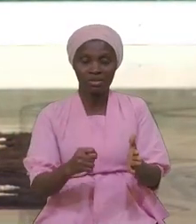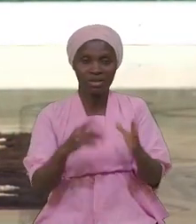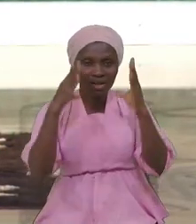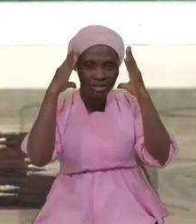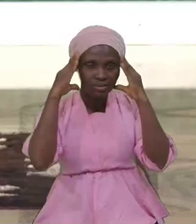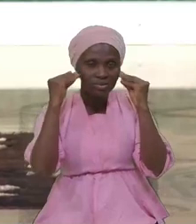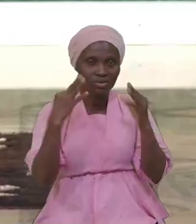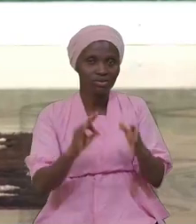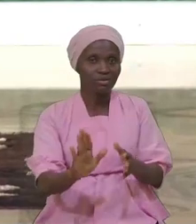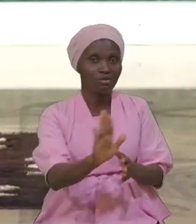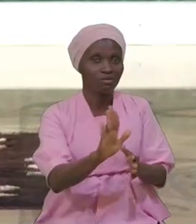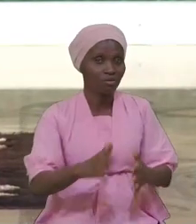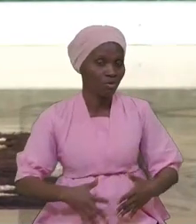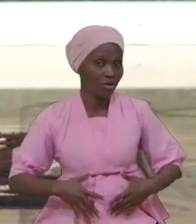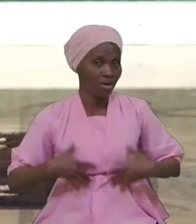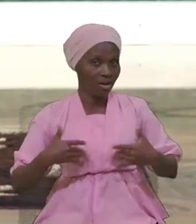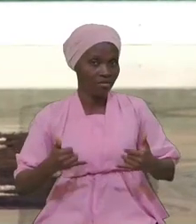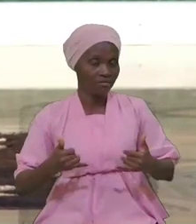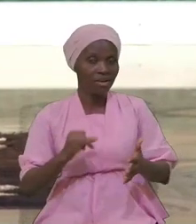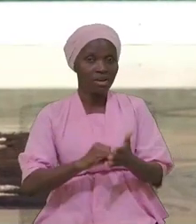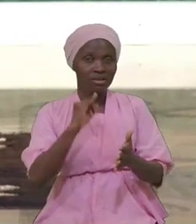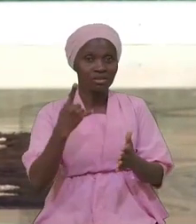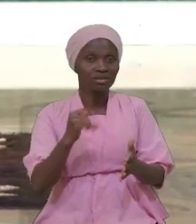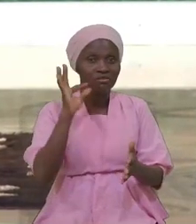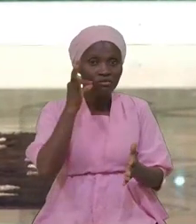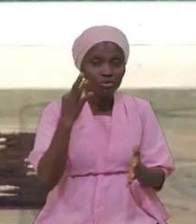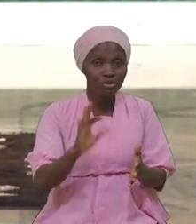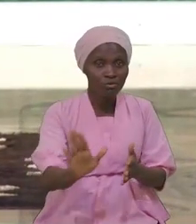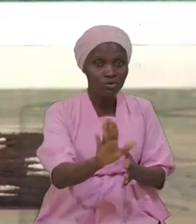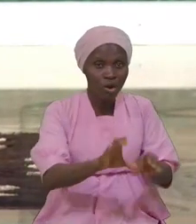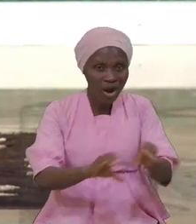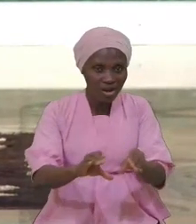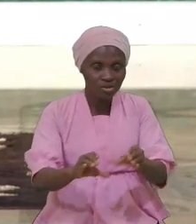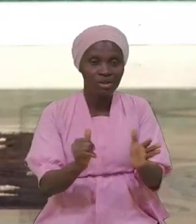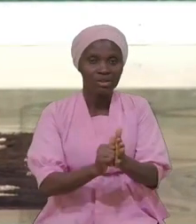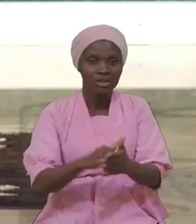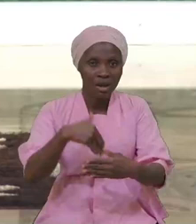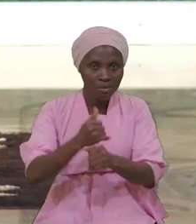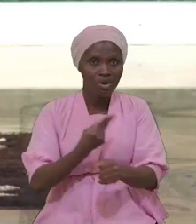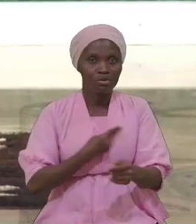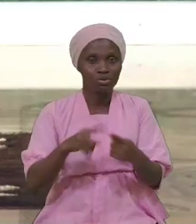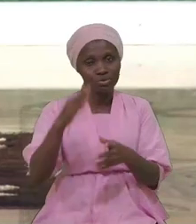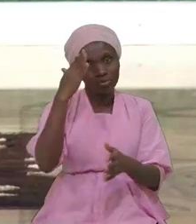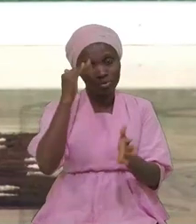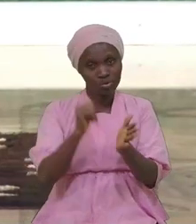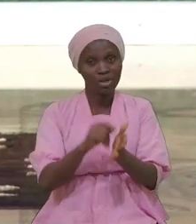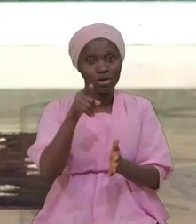vie. C'est le fruit de ton action qui nous fait savoir que tu as la foi.